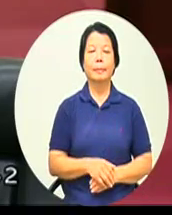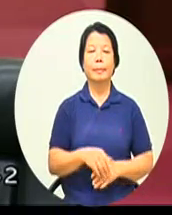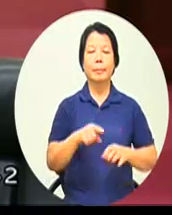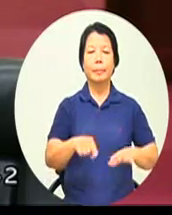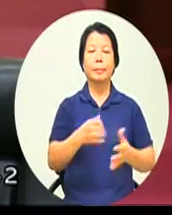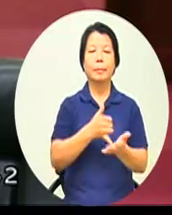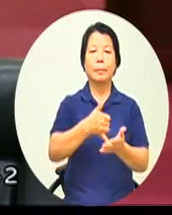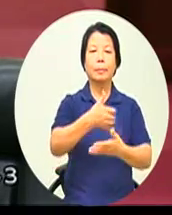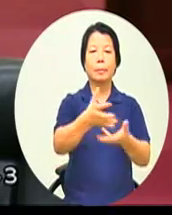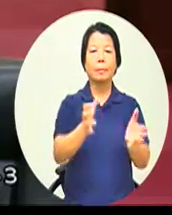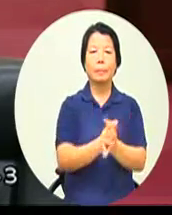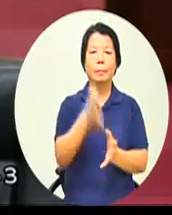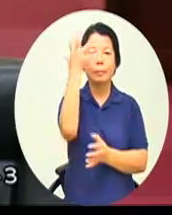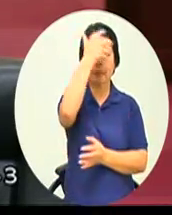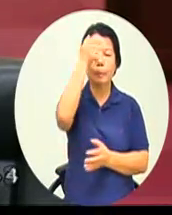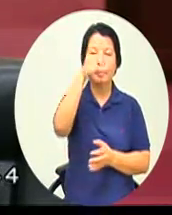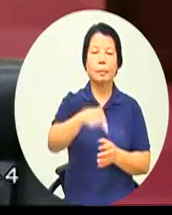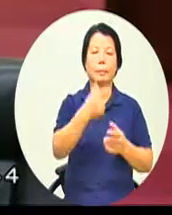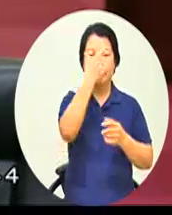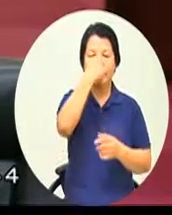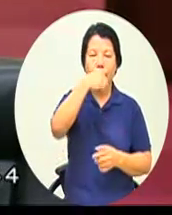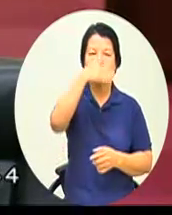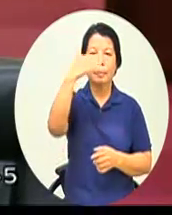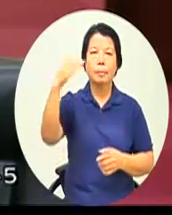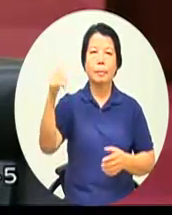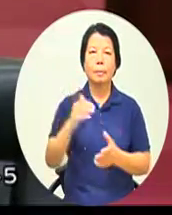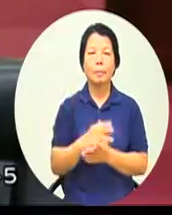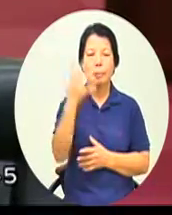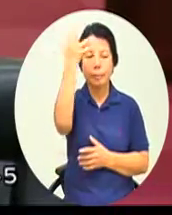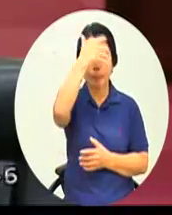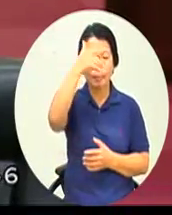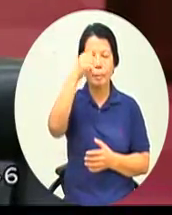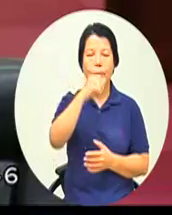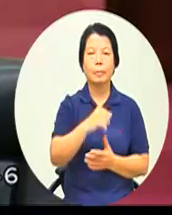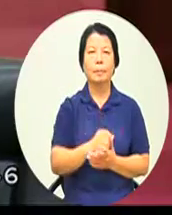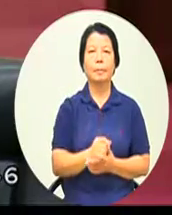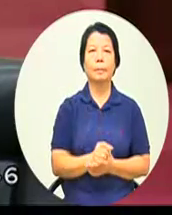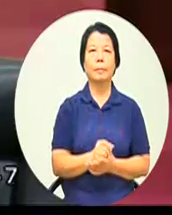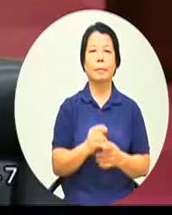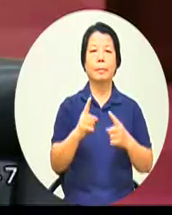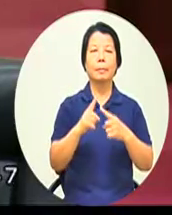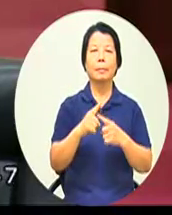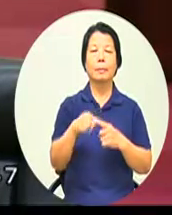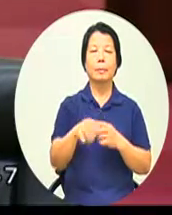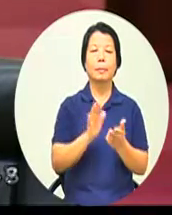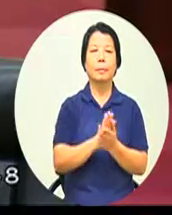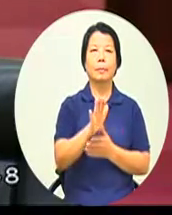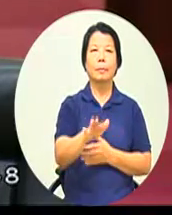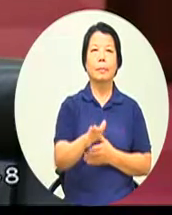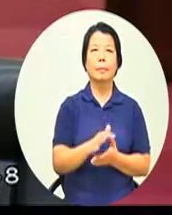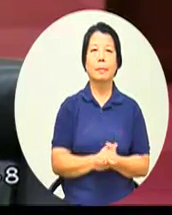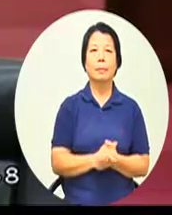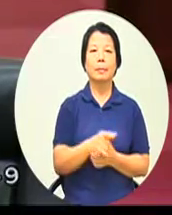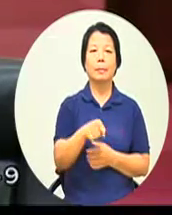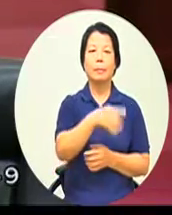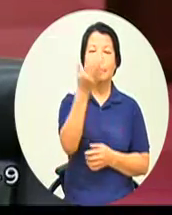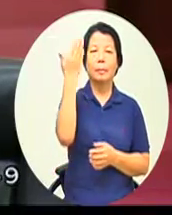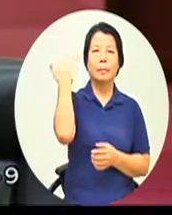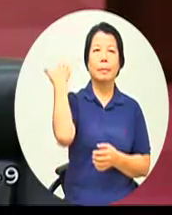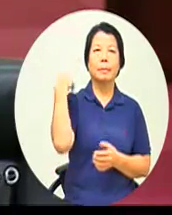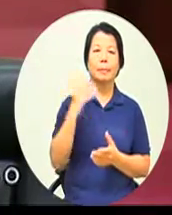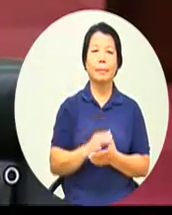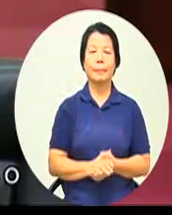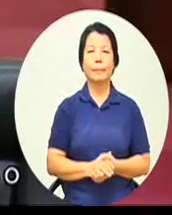的包括长辈的吼，包括农村这个老人公寓的吼，虽然是委外啊，但是咧，因为早期咧，一